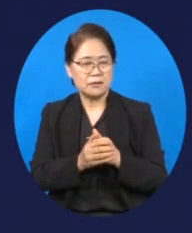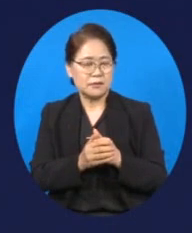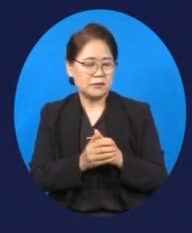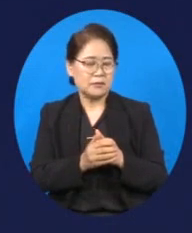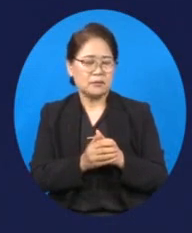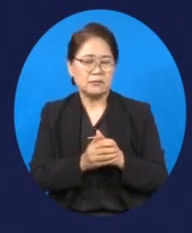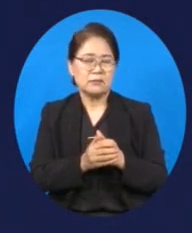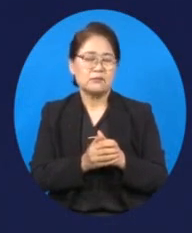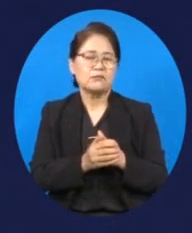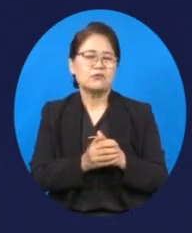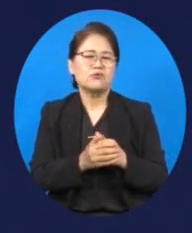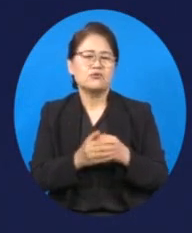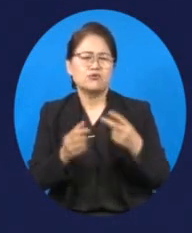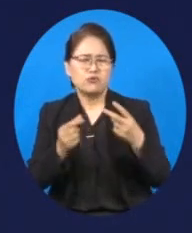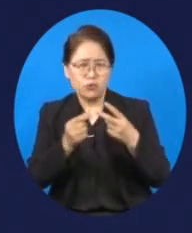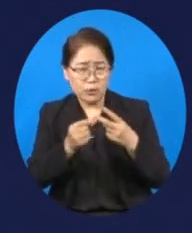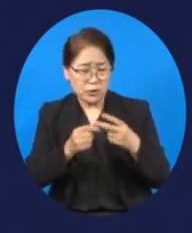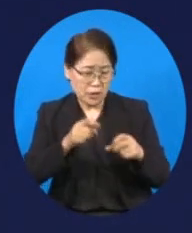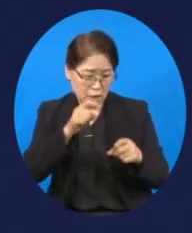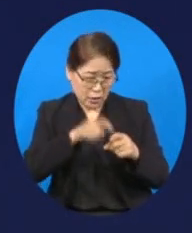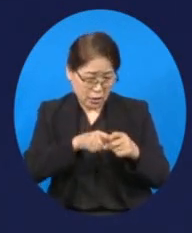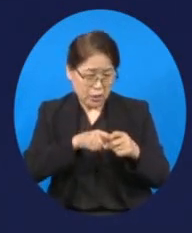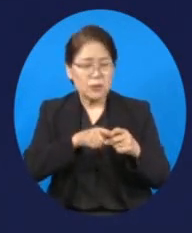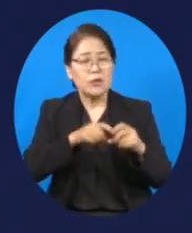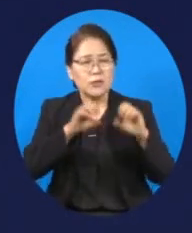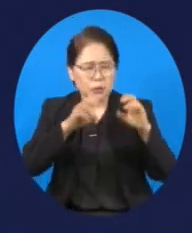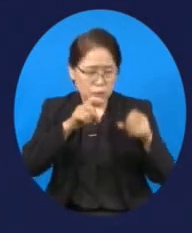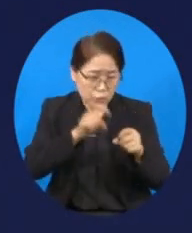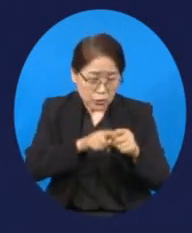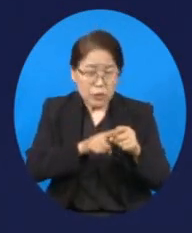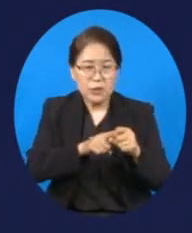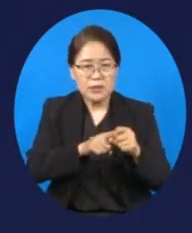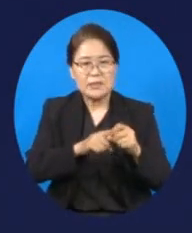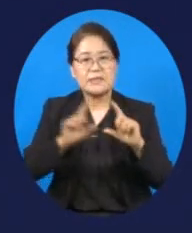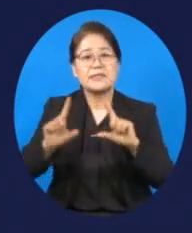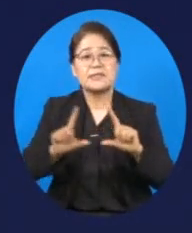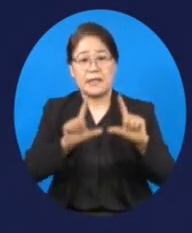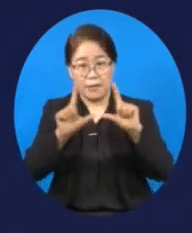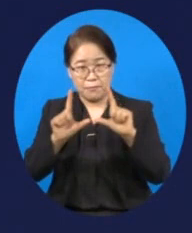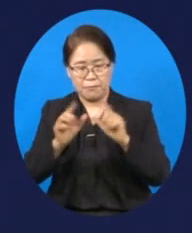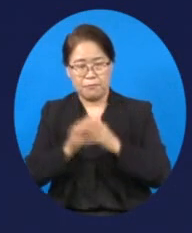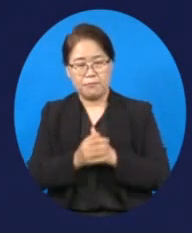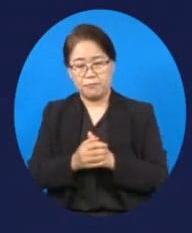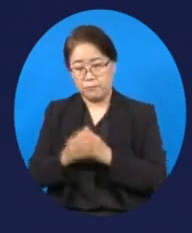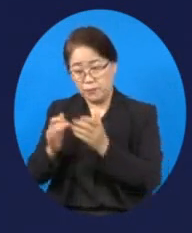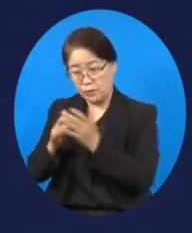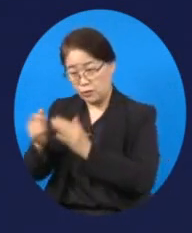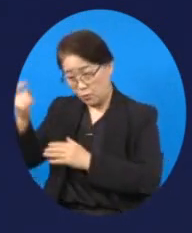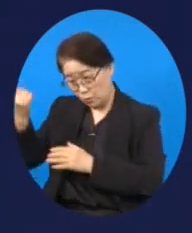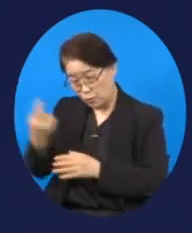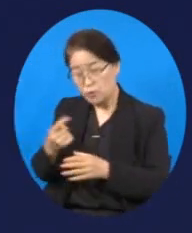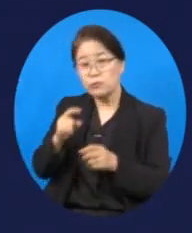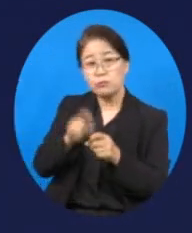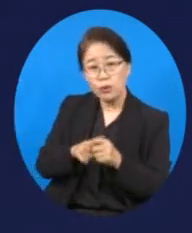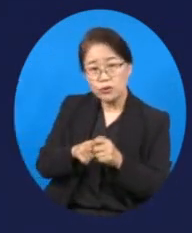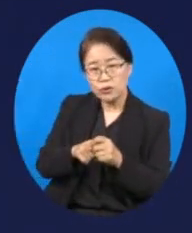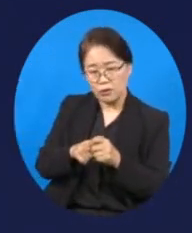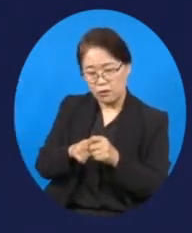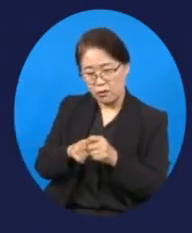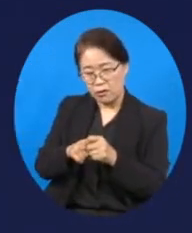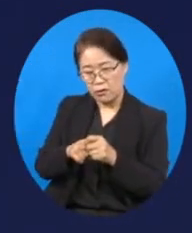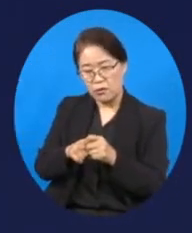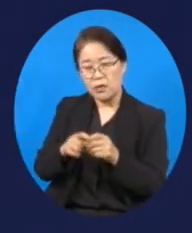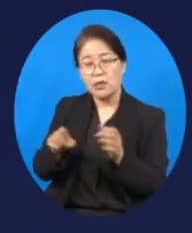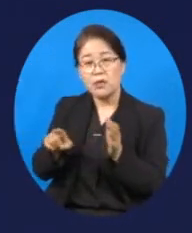삶을 사는 거예요 예수님은 자신이 빛으로이 세상에 오신 목적을 나를 믿는 자로